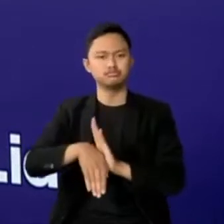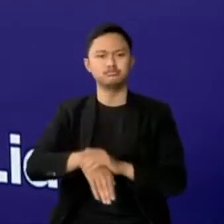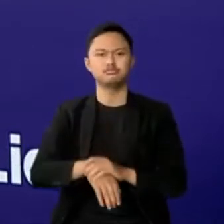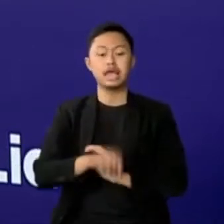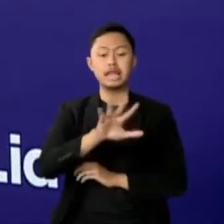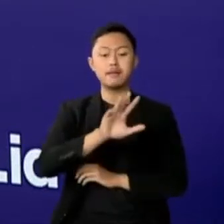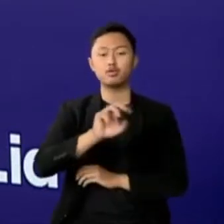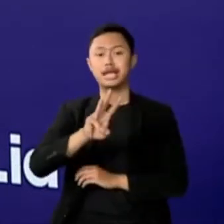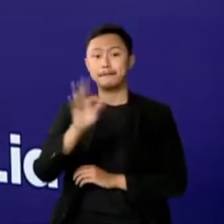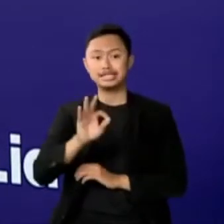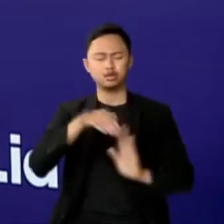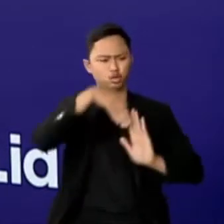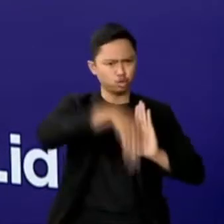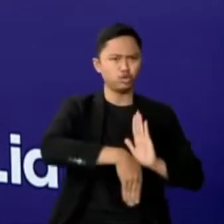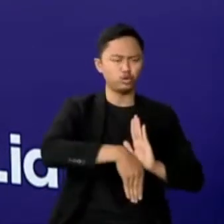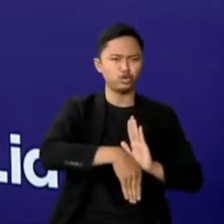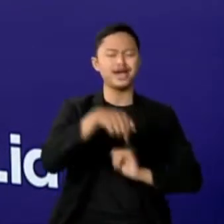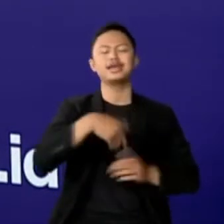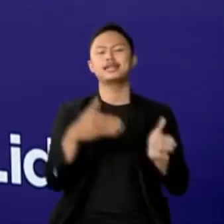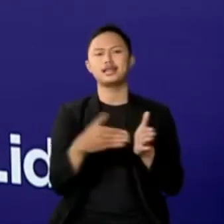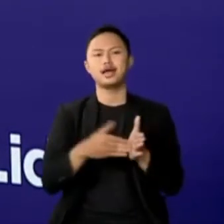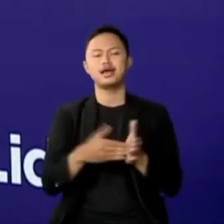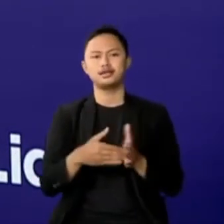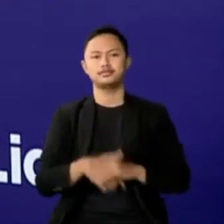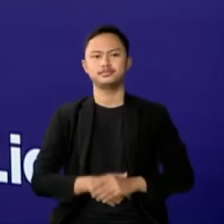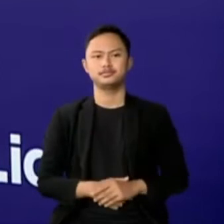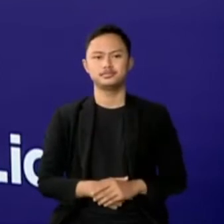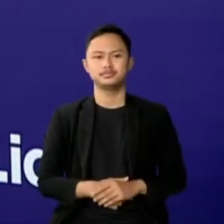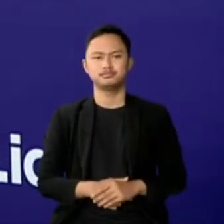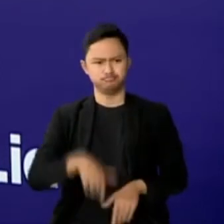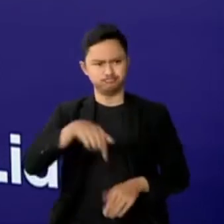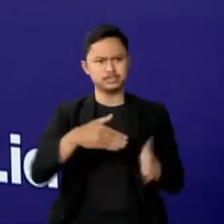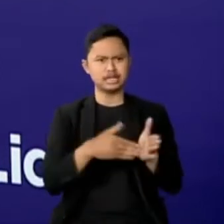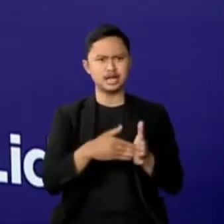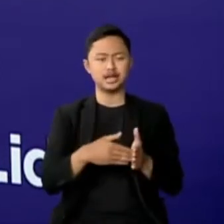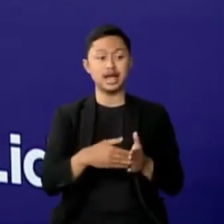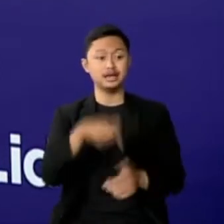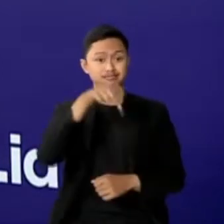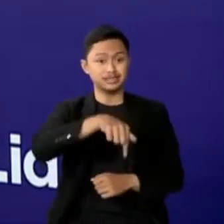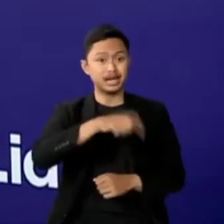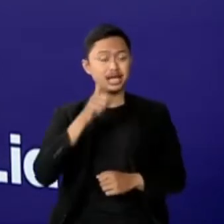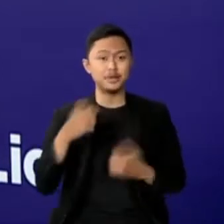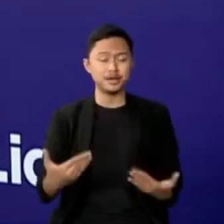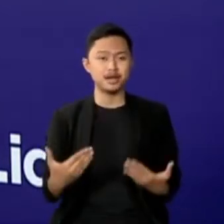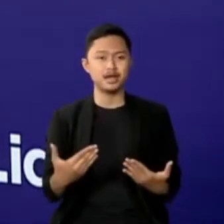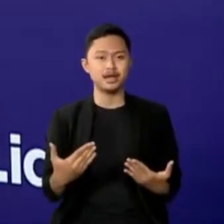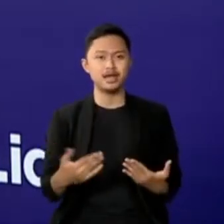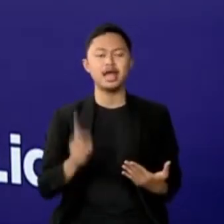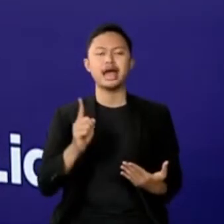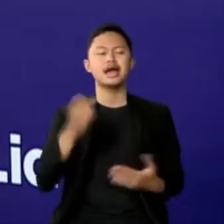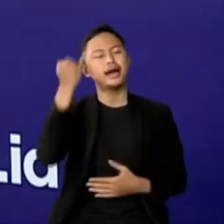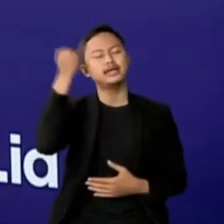terkoreksi karena pajak lagi promo inilah tantangan kita jadi memang ini tantangan kita bina Untuk itu kita mengambil